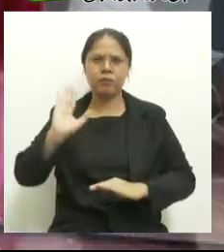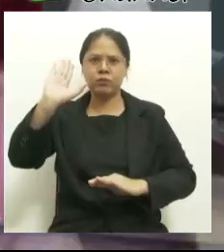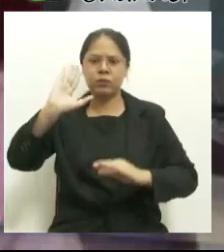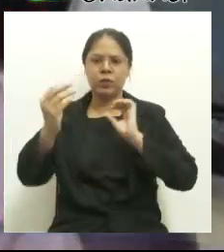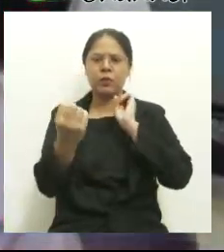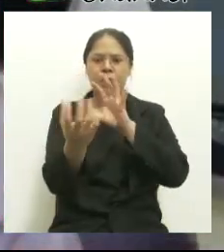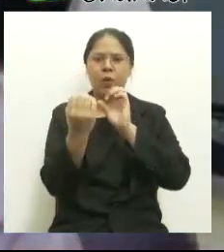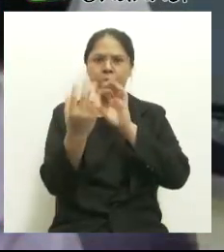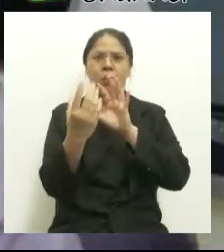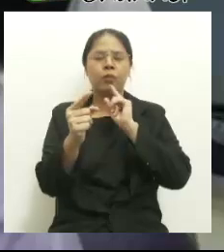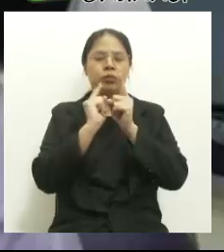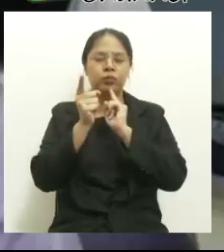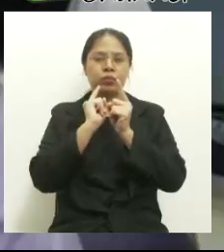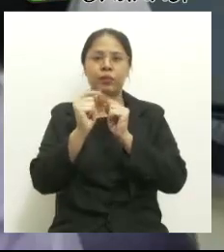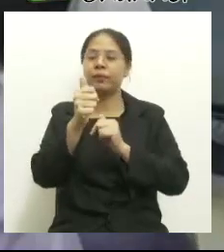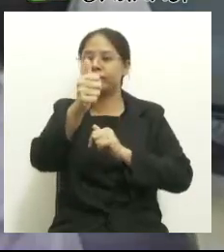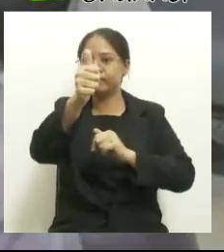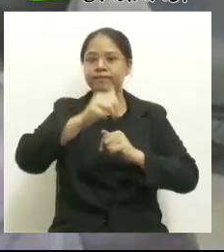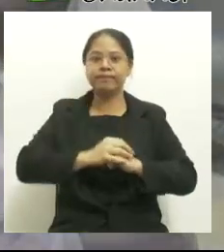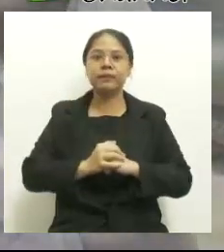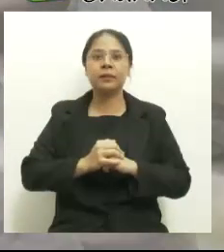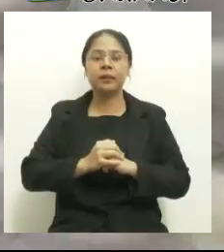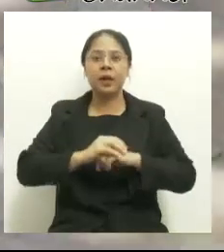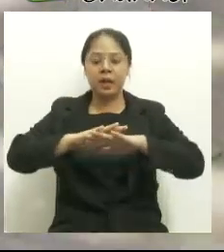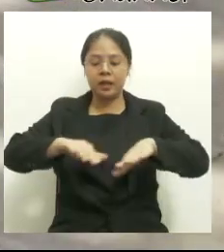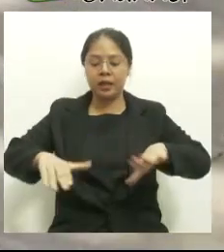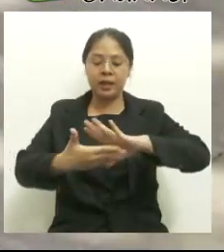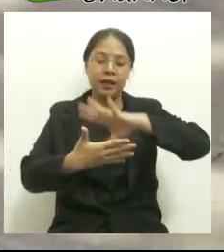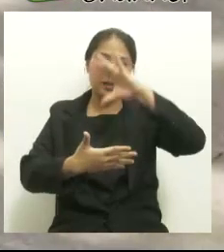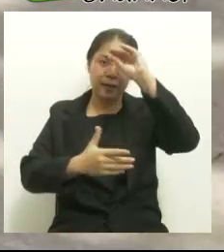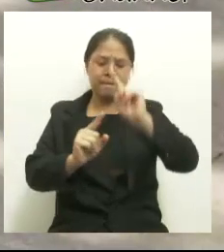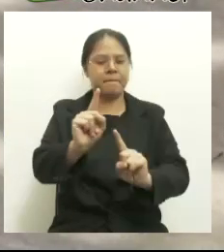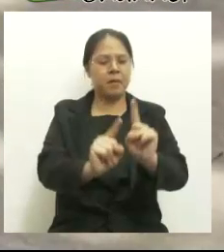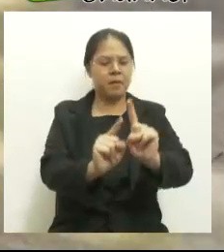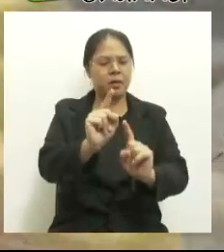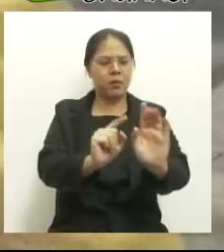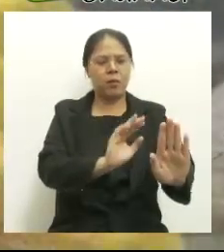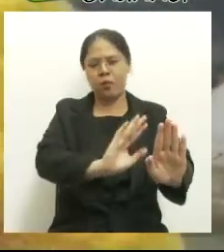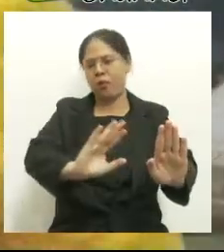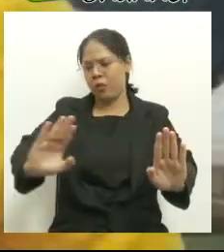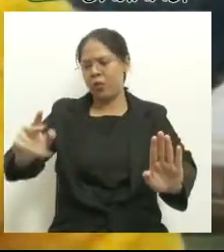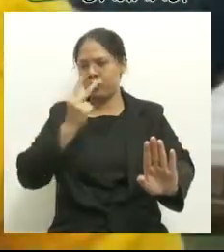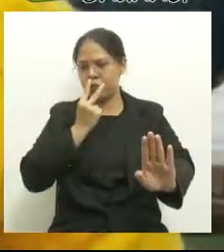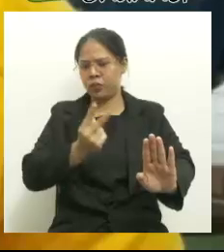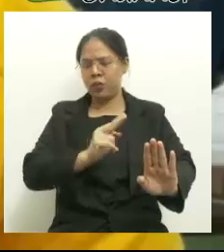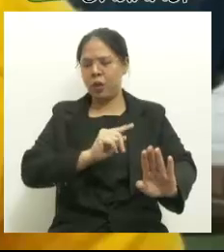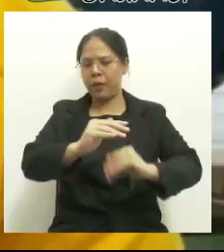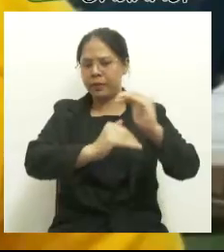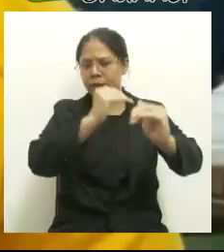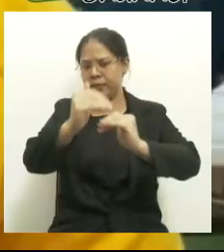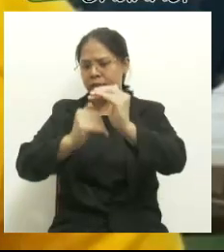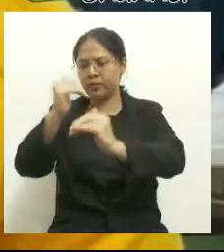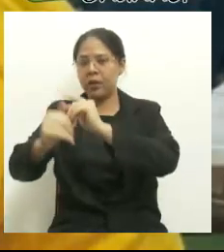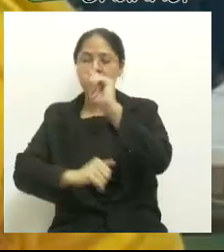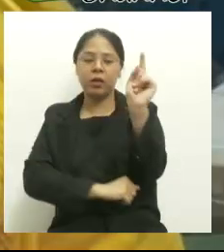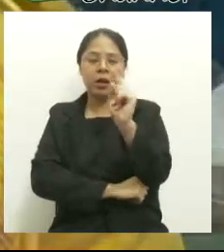งการสอนได้อย่างต่อเนื่องมีการประเมินผู้เรียนอย่างเป็นระบบทำให้ทราบความก้าวหน้าและพัฒนาการของผู้เรียนผลจากการ